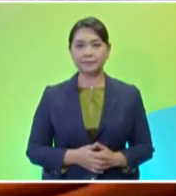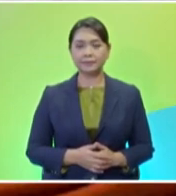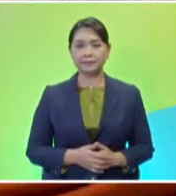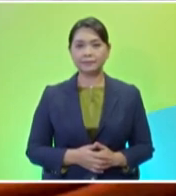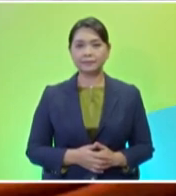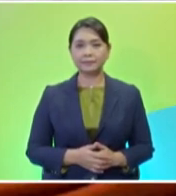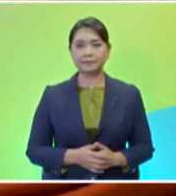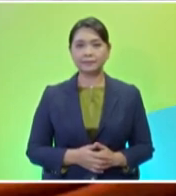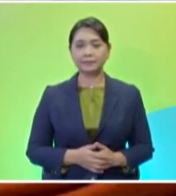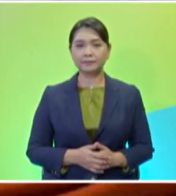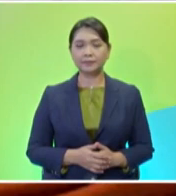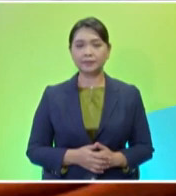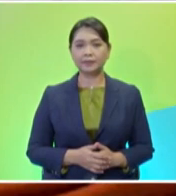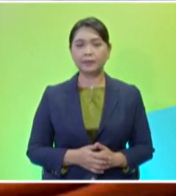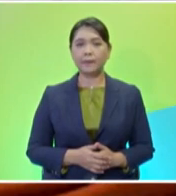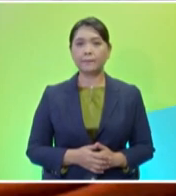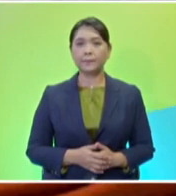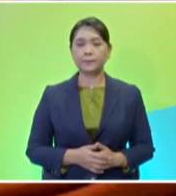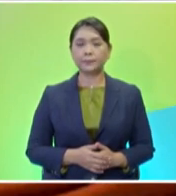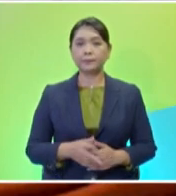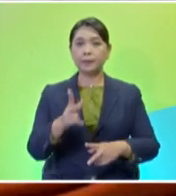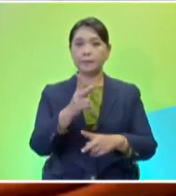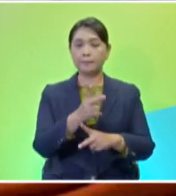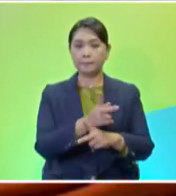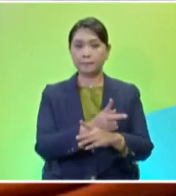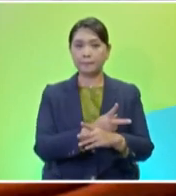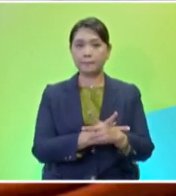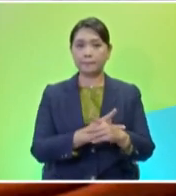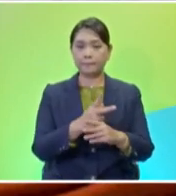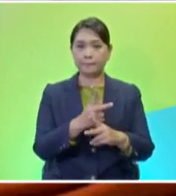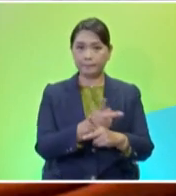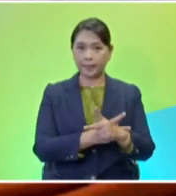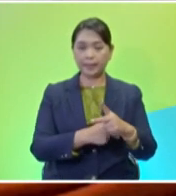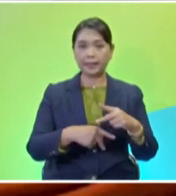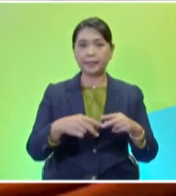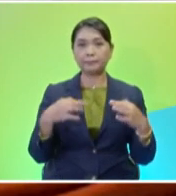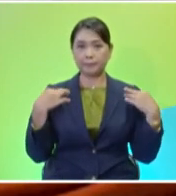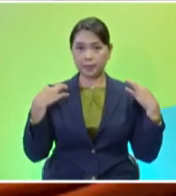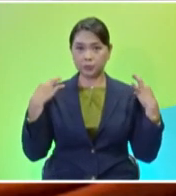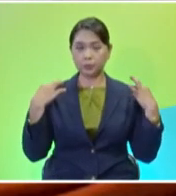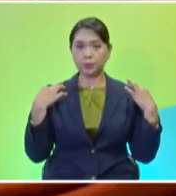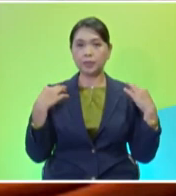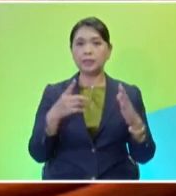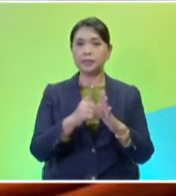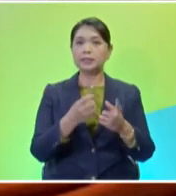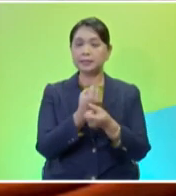pelaminan pakaian untuk majelis perkawinan Prabowo disediakan oleh Dewi